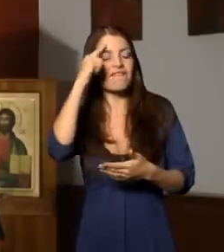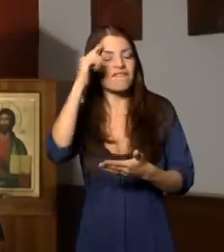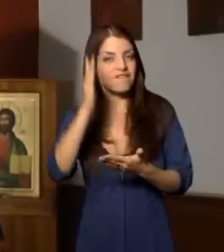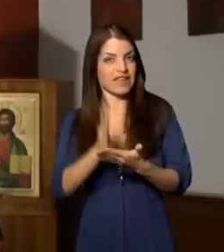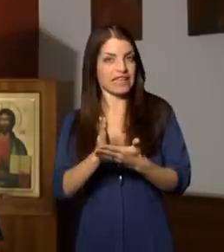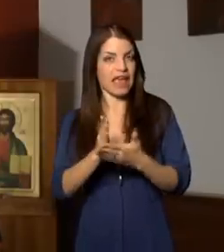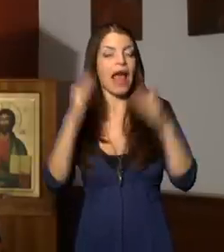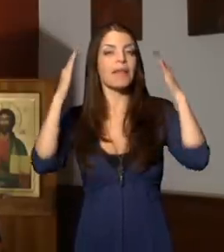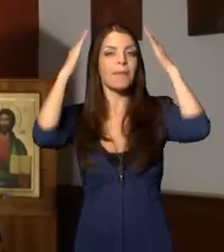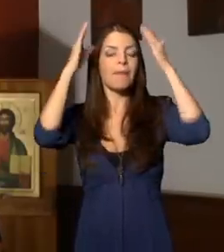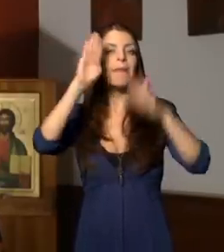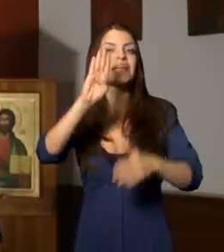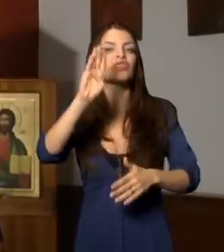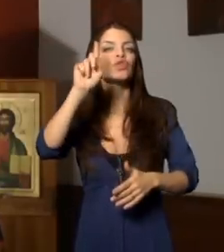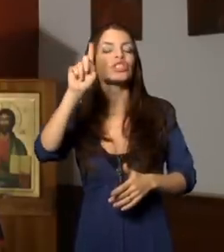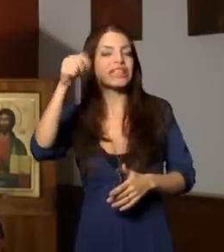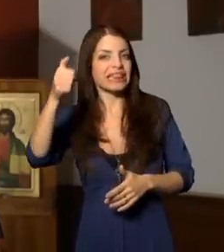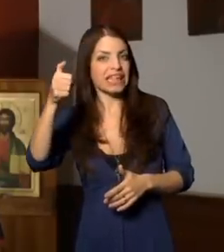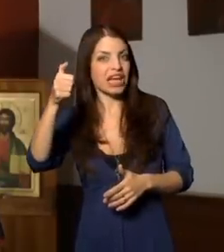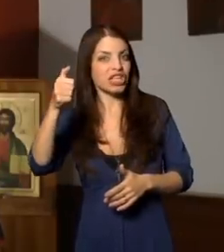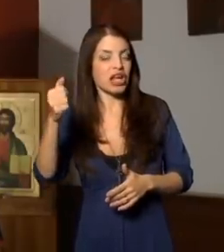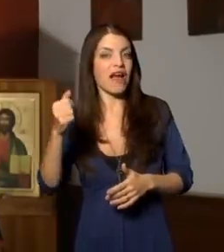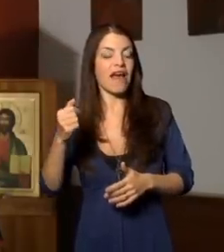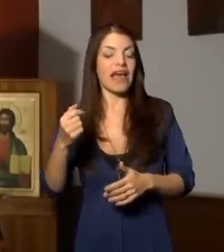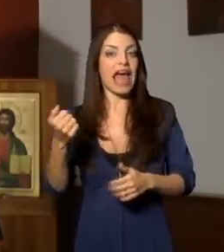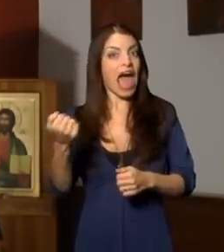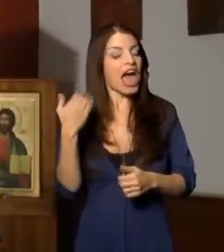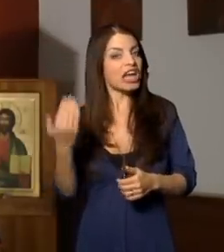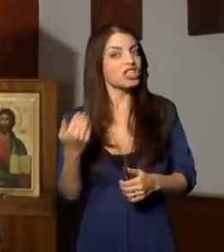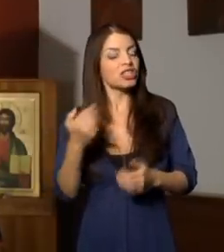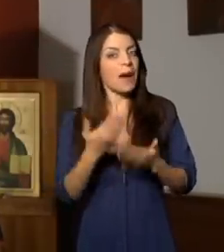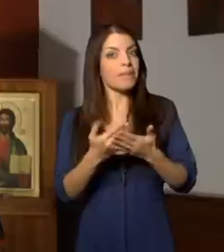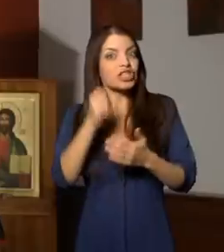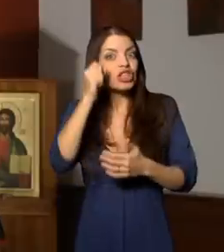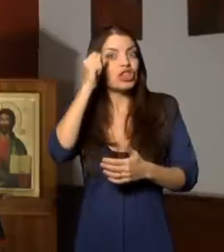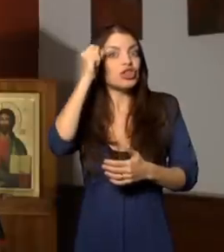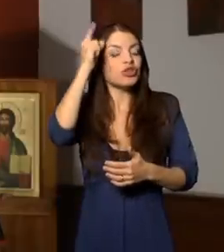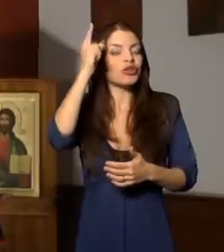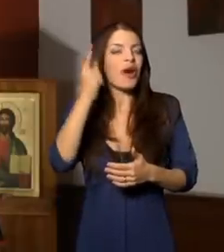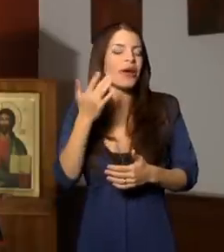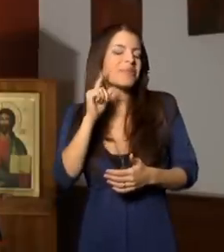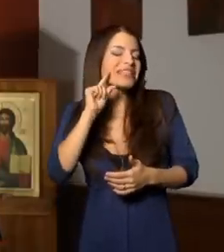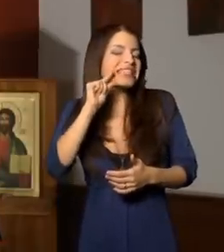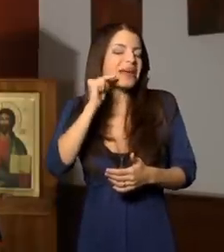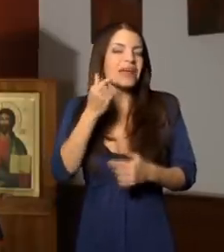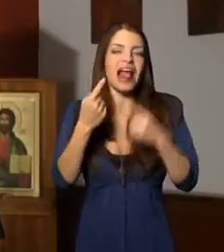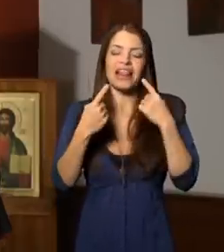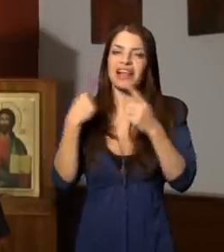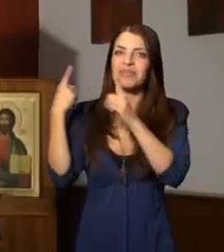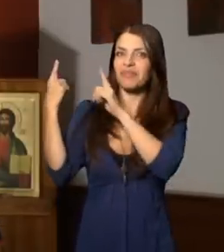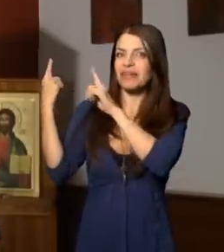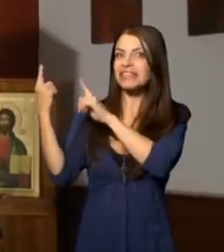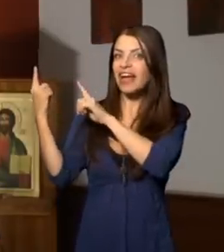il-Papa Benedittu 16 ħeġġiġna sabiex niskopru mill-ġdid it-toma tal-kelma ta' Alla